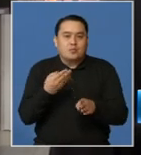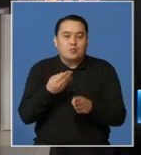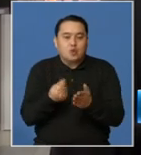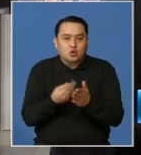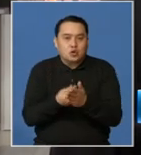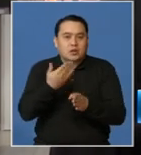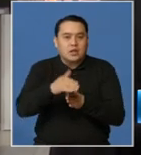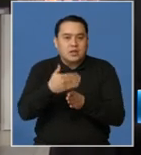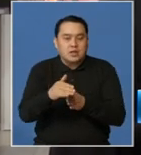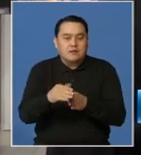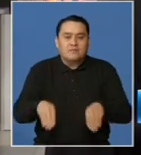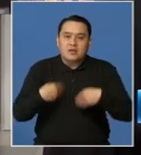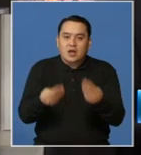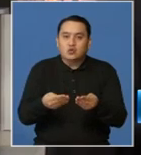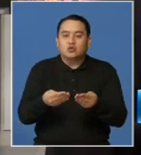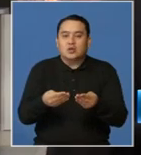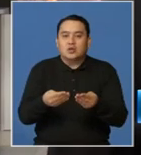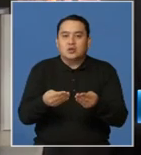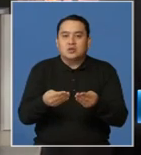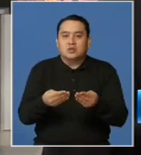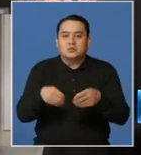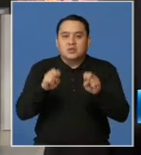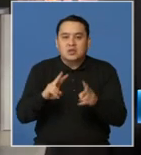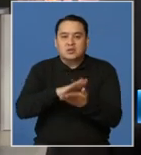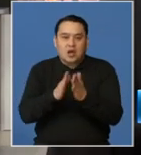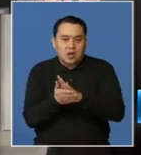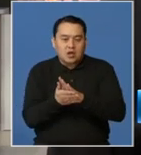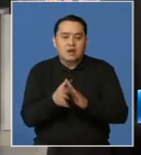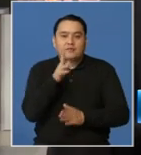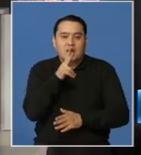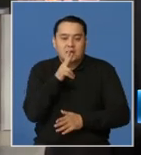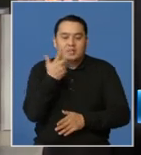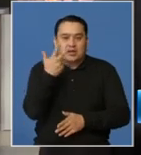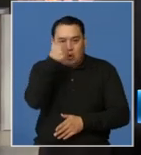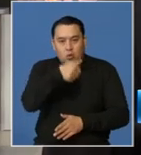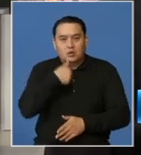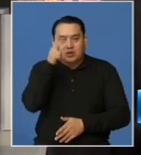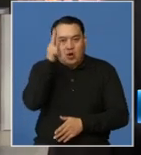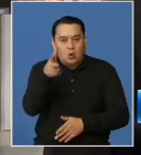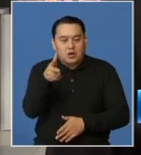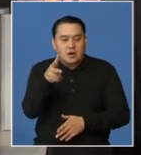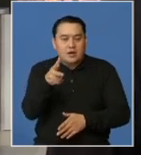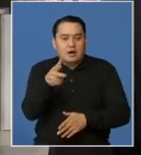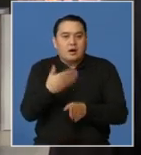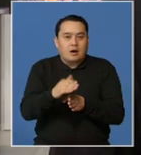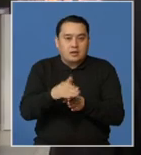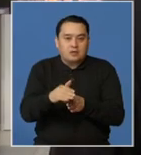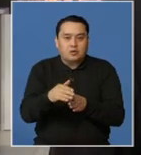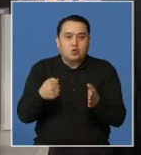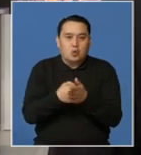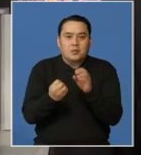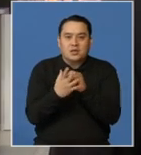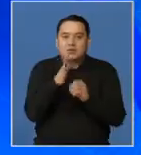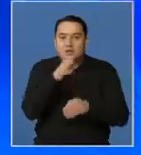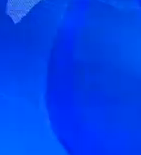кредит выдается, то есть заключается со специальным соглашением сроком на 3 года, то есть по истечении 3 лет, а кредит уже сроком до 15